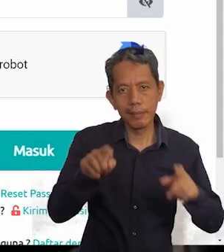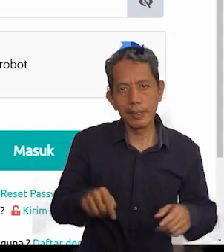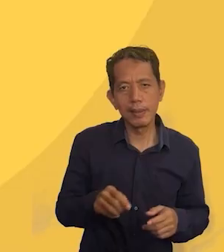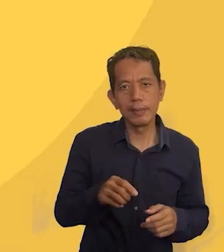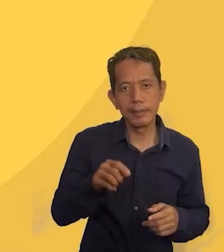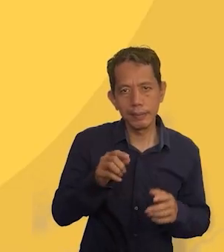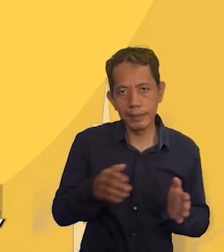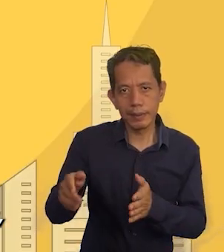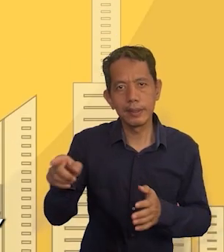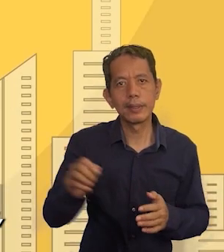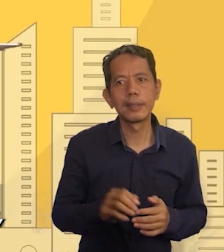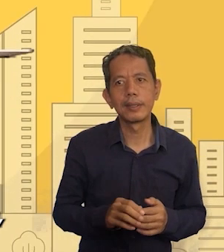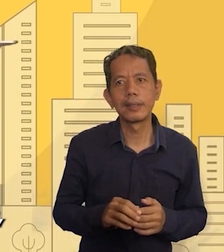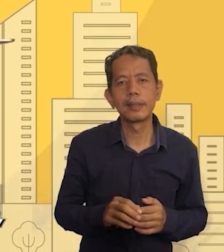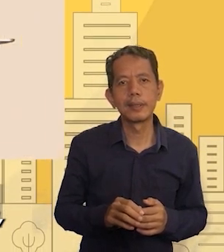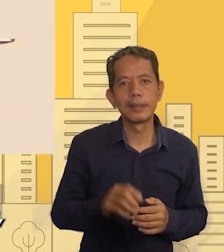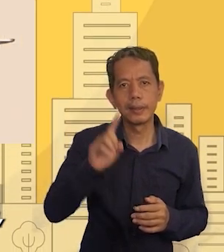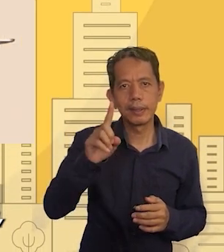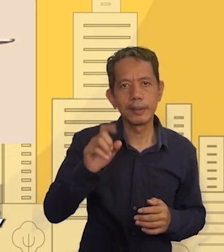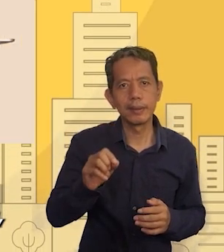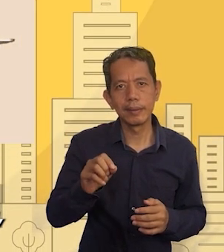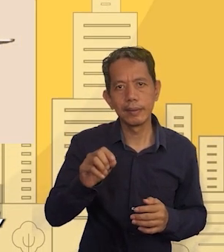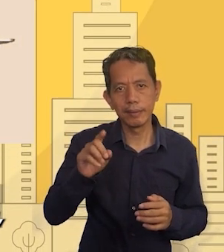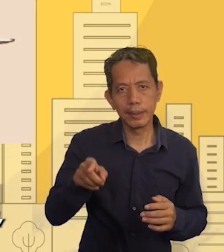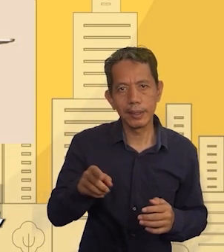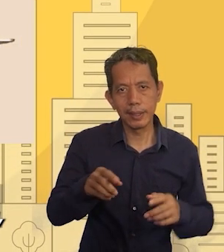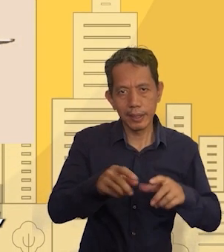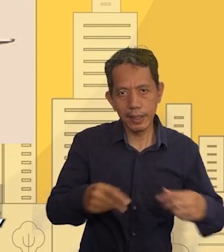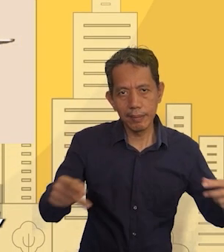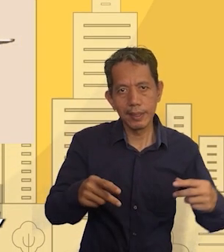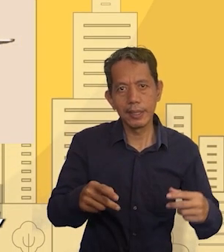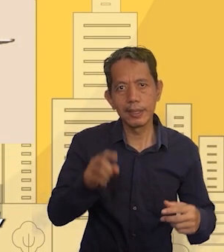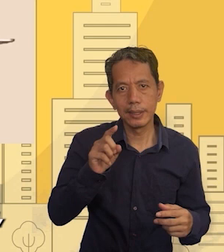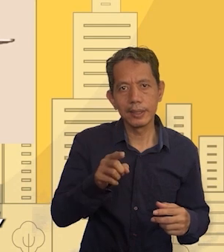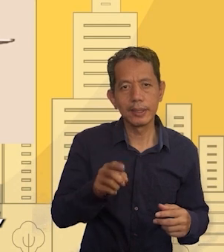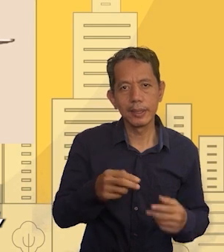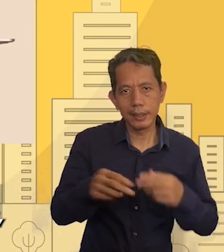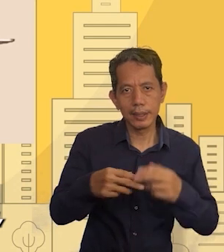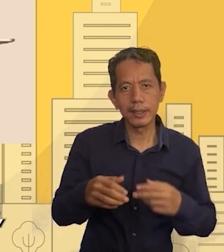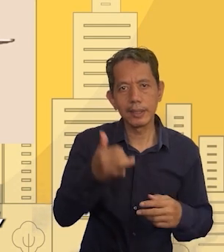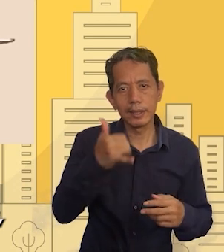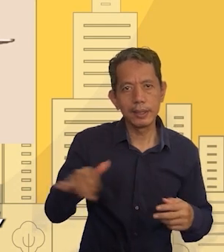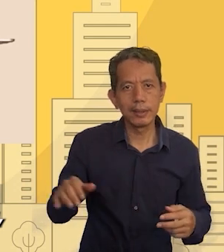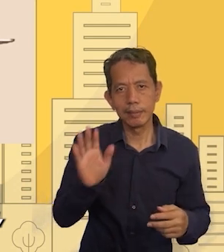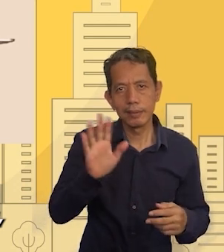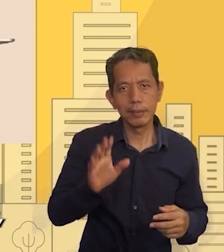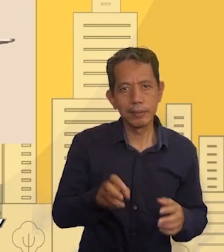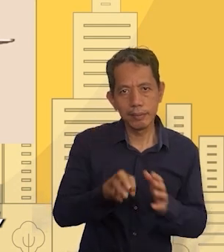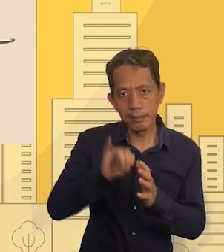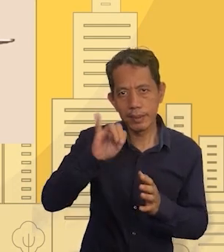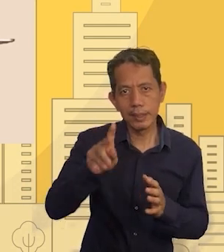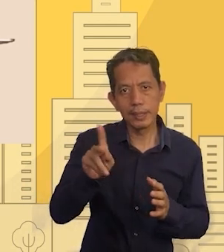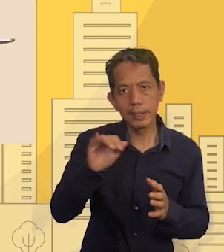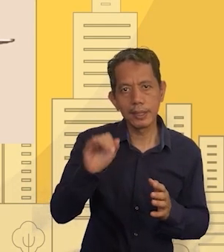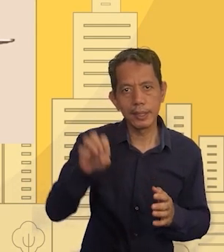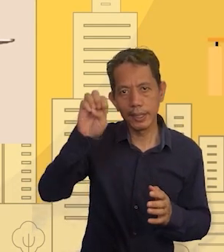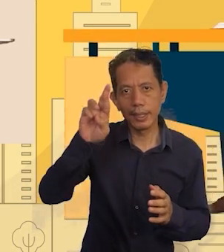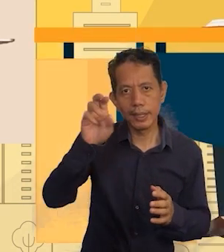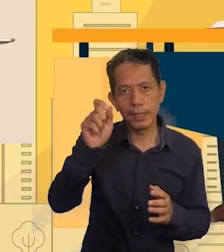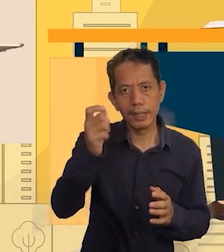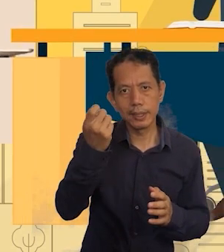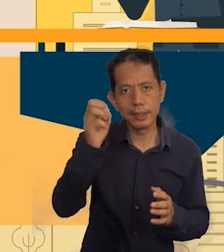ini. Pada laman ini, rekan-rekan yang belum memiliki akun Era Terang